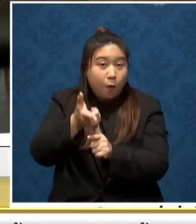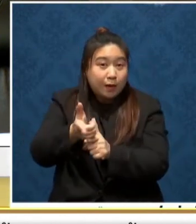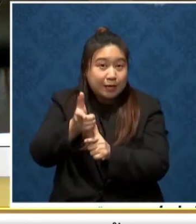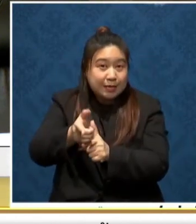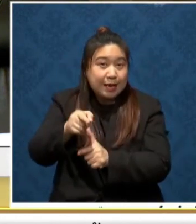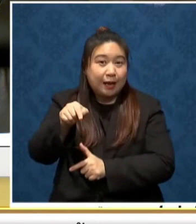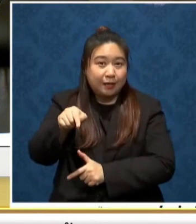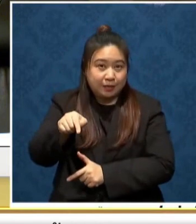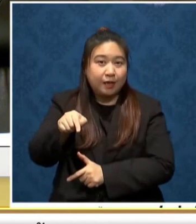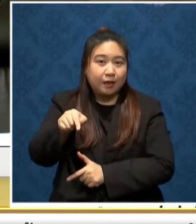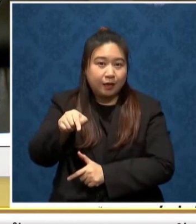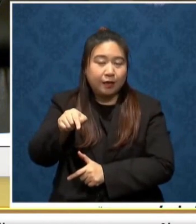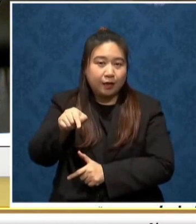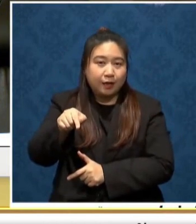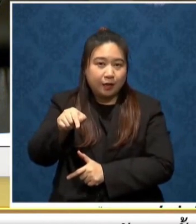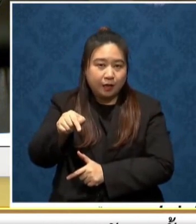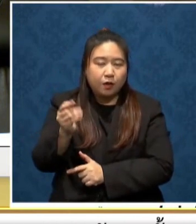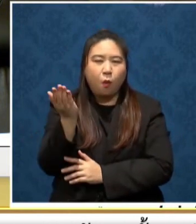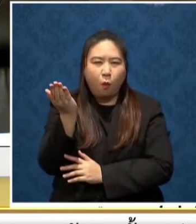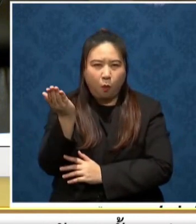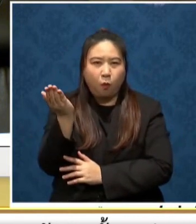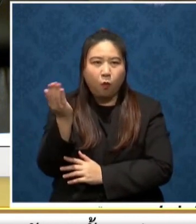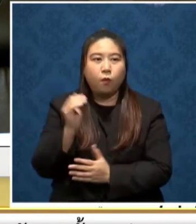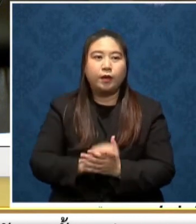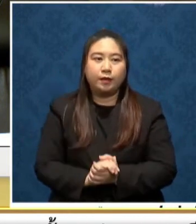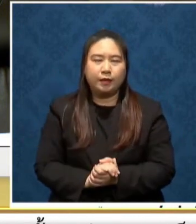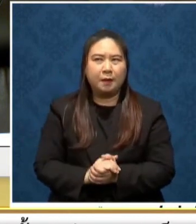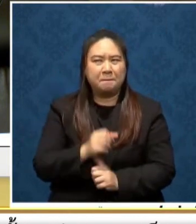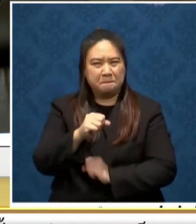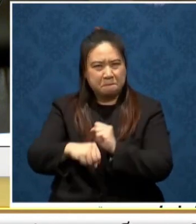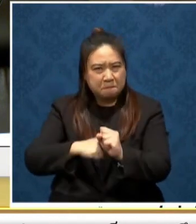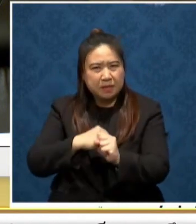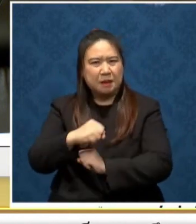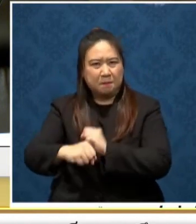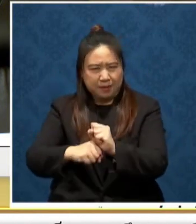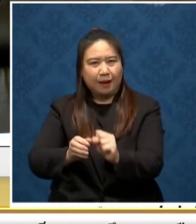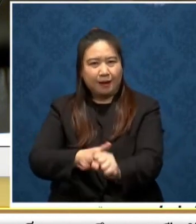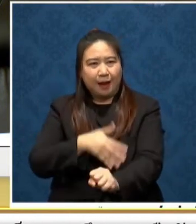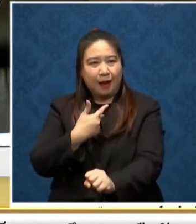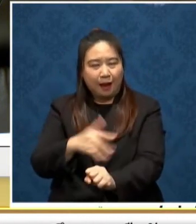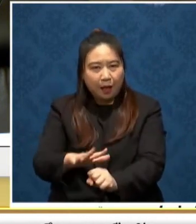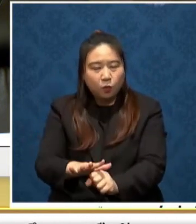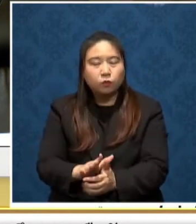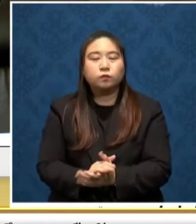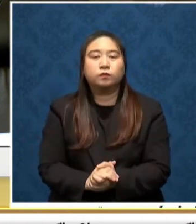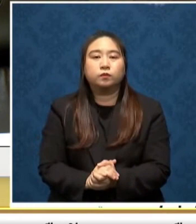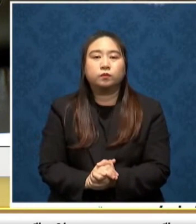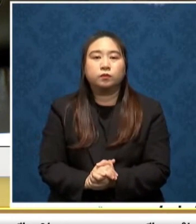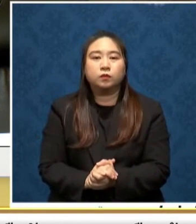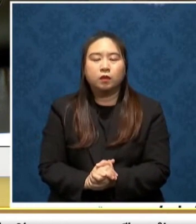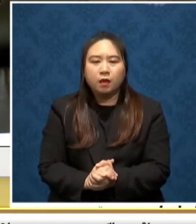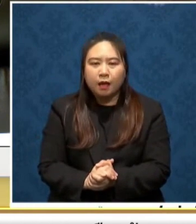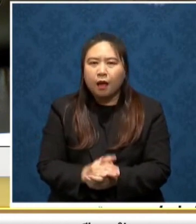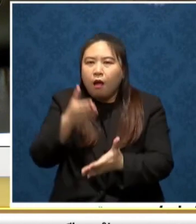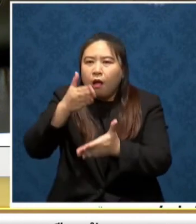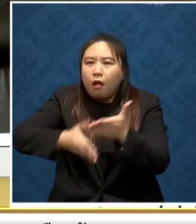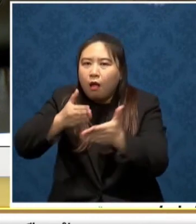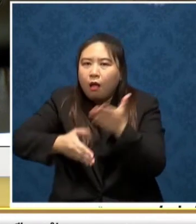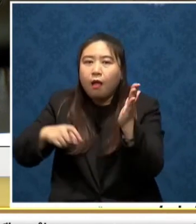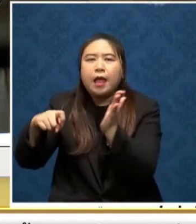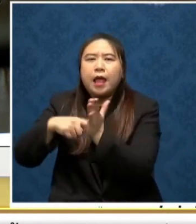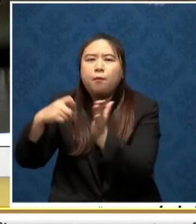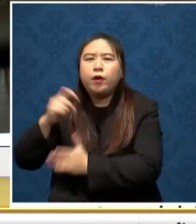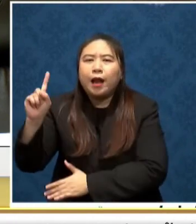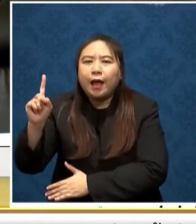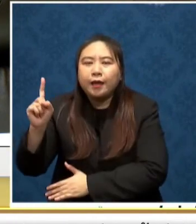ก็ขอไว้ประมาณหลายปีนะครับมารู้เหตุผลว่าไม่ได้เพราะว่าเนี่ยจากรายงาน